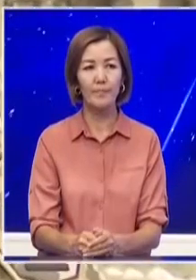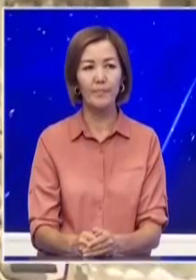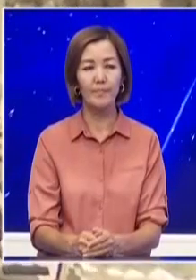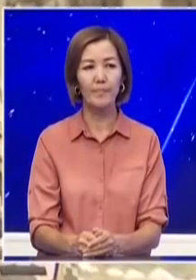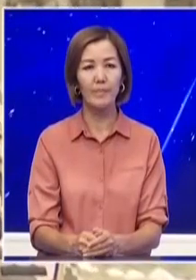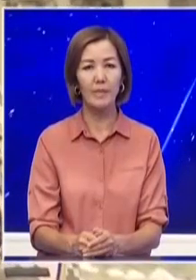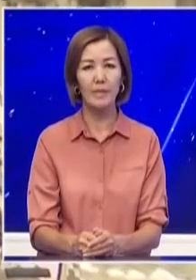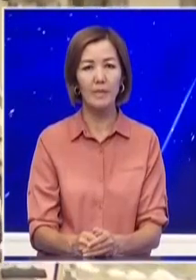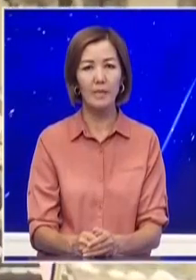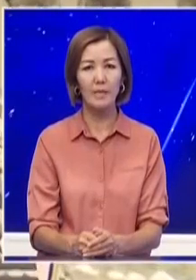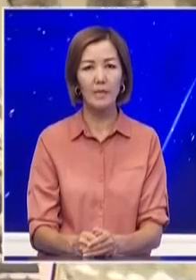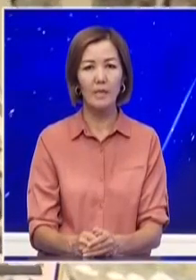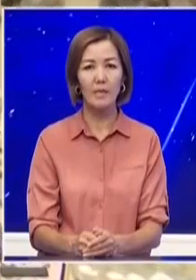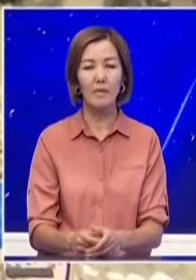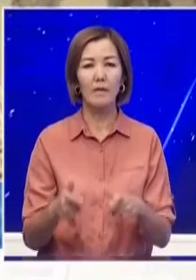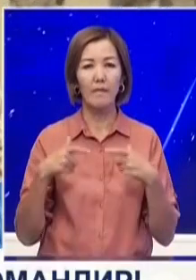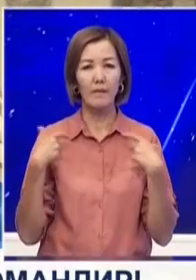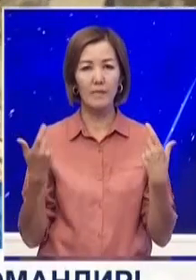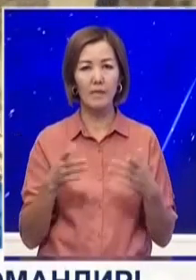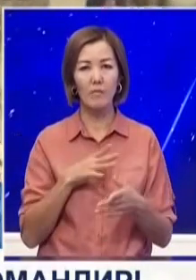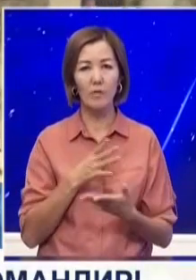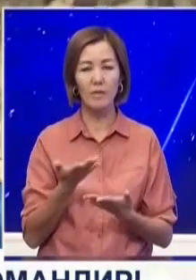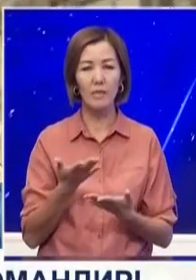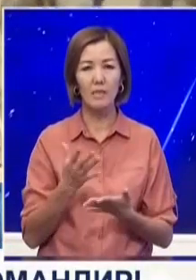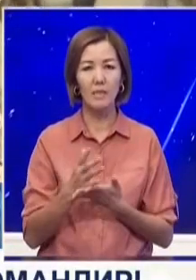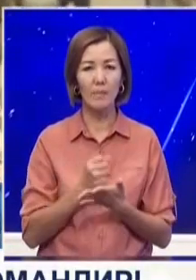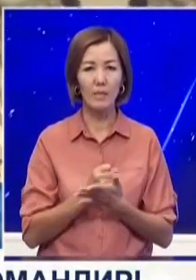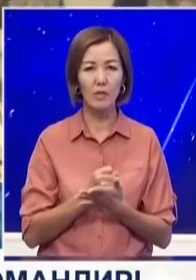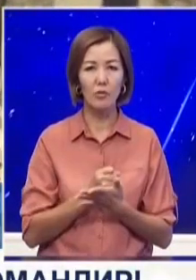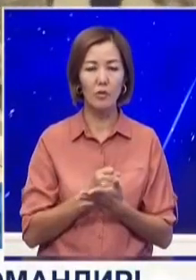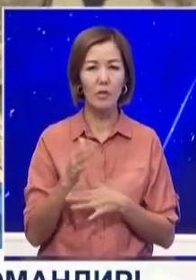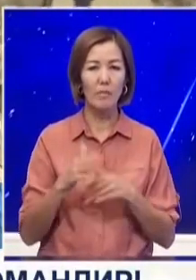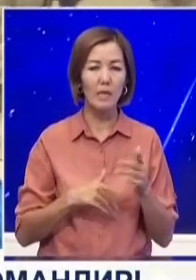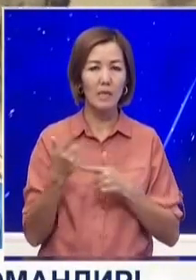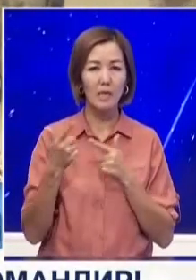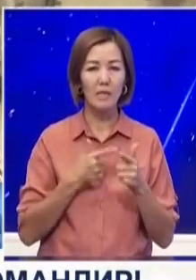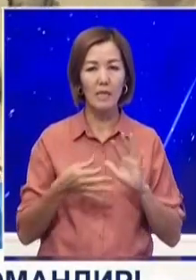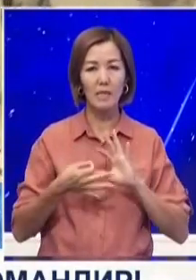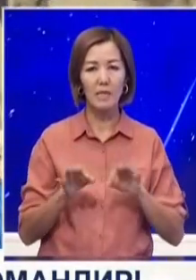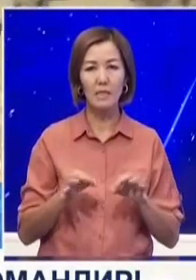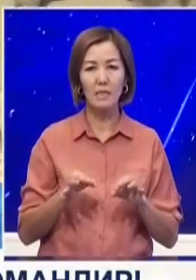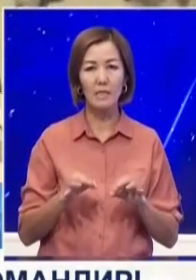сержанттар, солдаттар өздері қызмет еткендер, қазір олар запаста жүргендер.